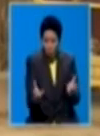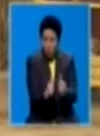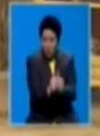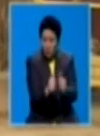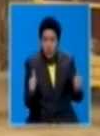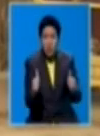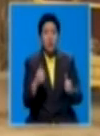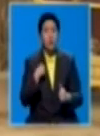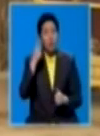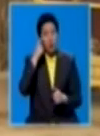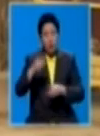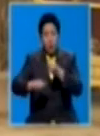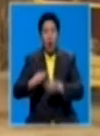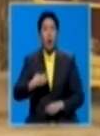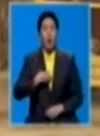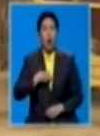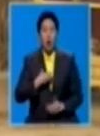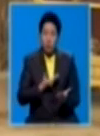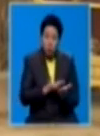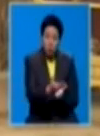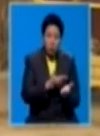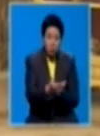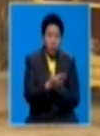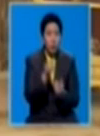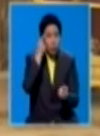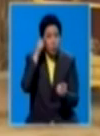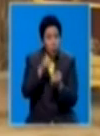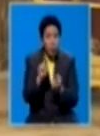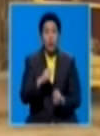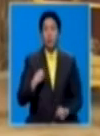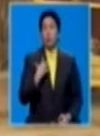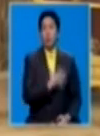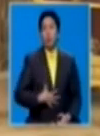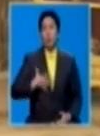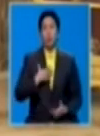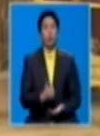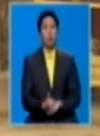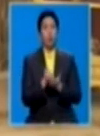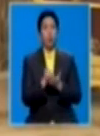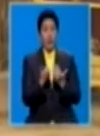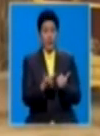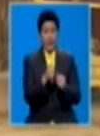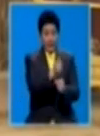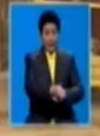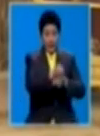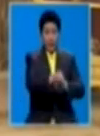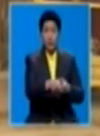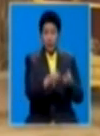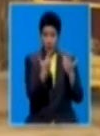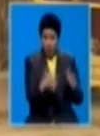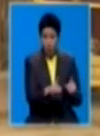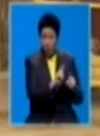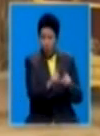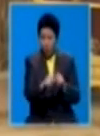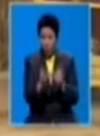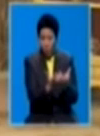พและเป็นการผลิตตามความต้องการของตลาดในปัจจุบันซึ่งมุ่งเน้นในเรื่องสุขภาพอีกด้วยนะครับจากภาคการเกษตรของเรามีผลผลิตผลมากม